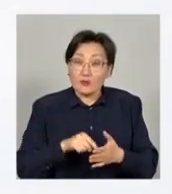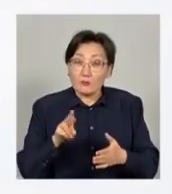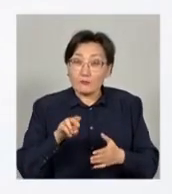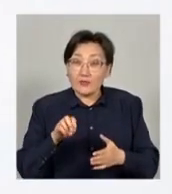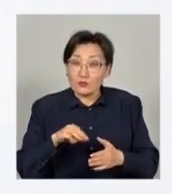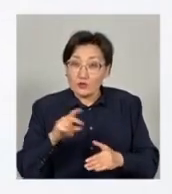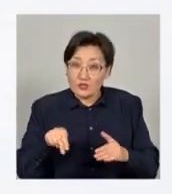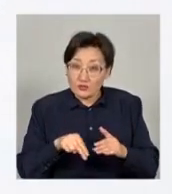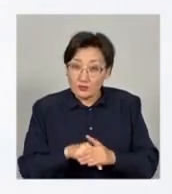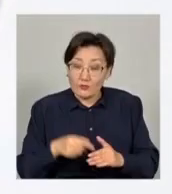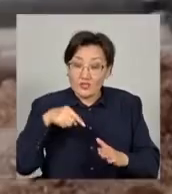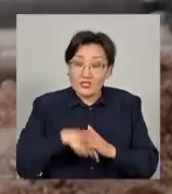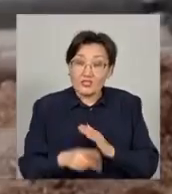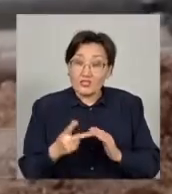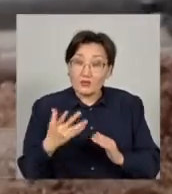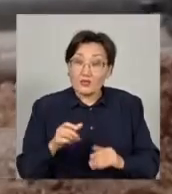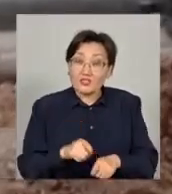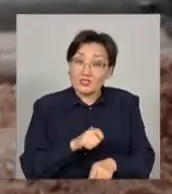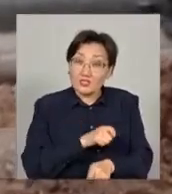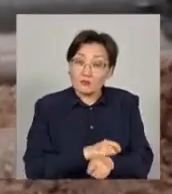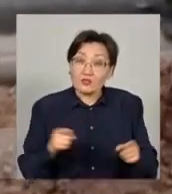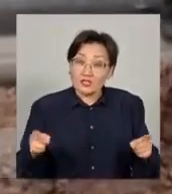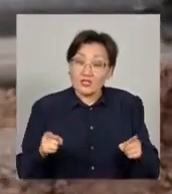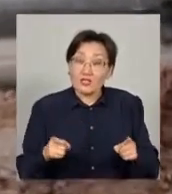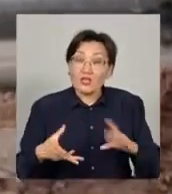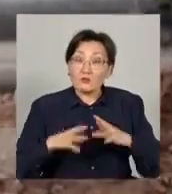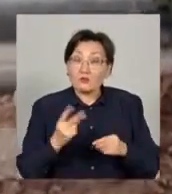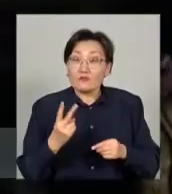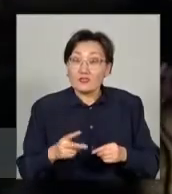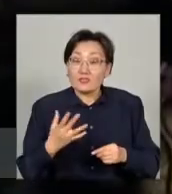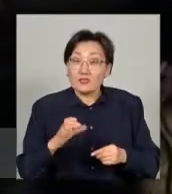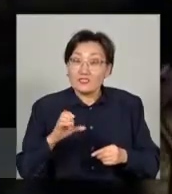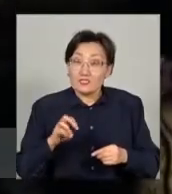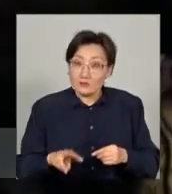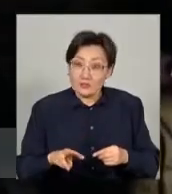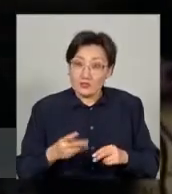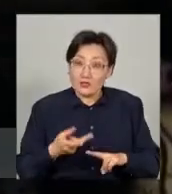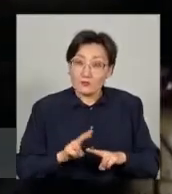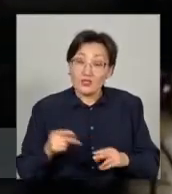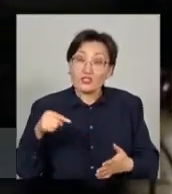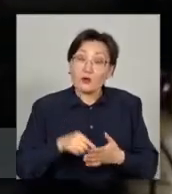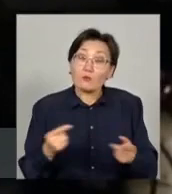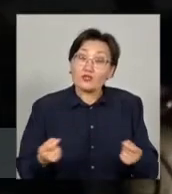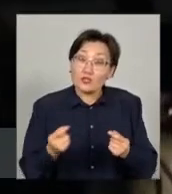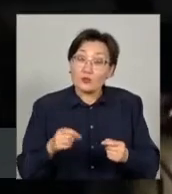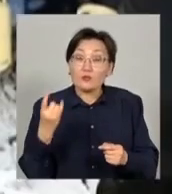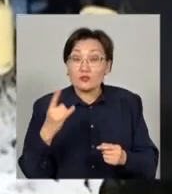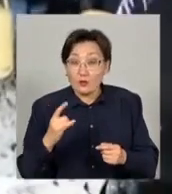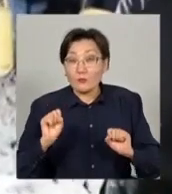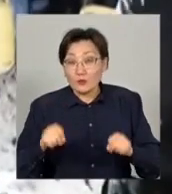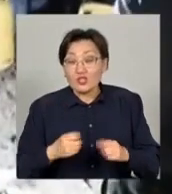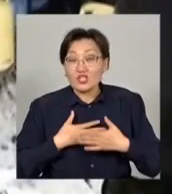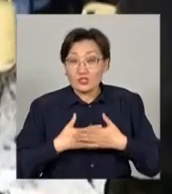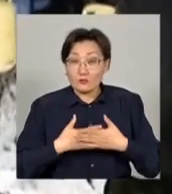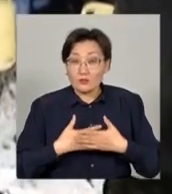бетонной ловушке глубиной 35 метров и диаметром всего в 25 сантиметров. Этого оказалось мало, чтобы ребенок мог